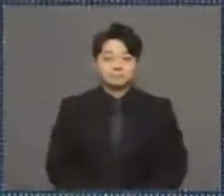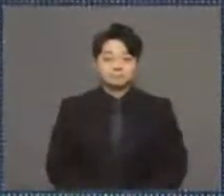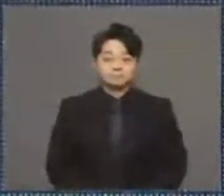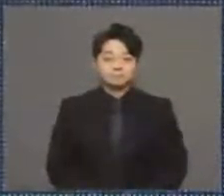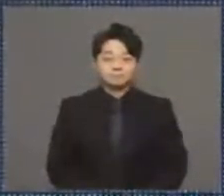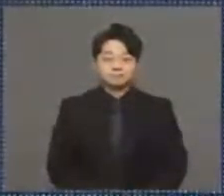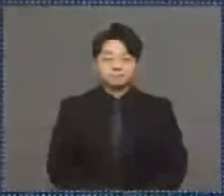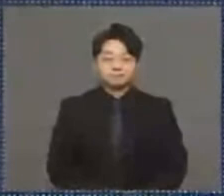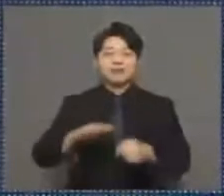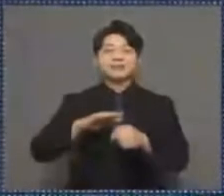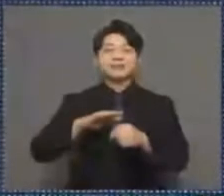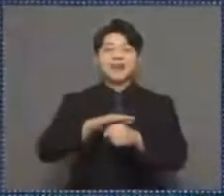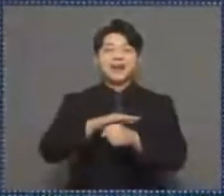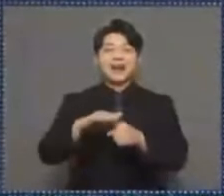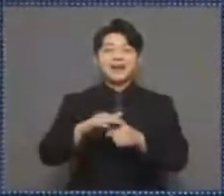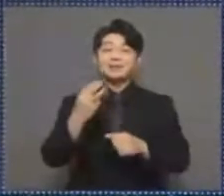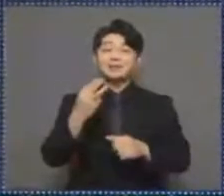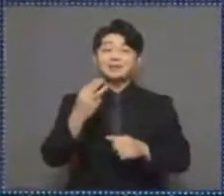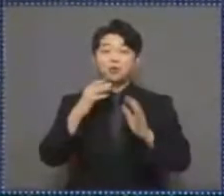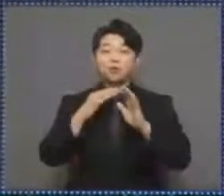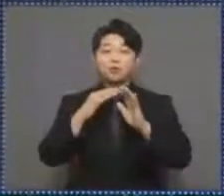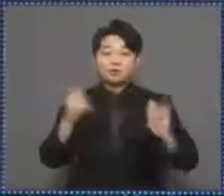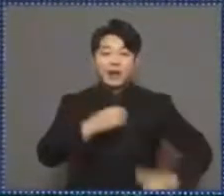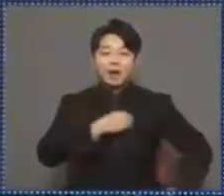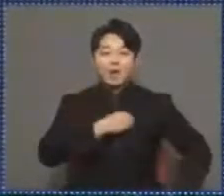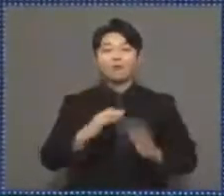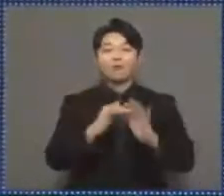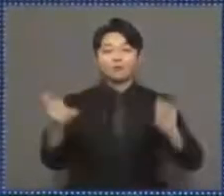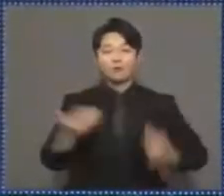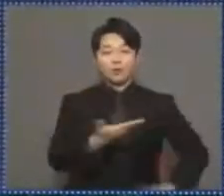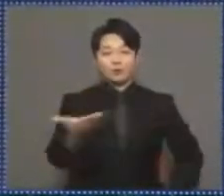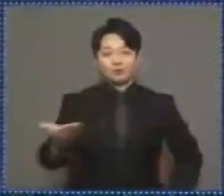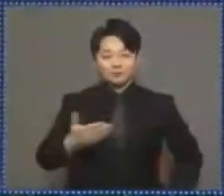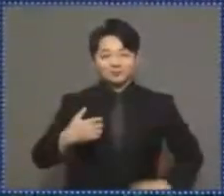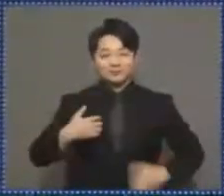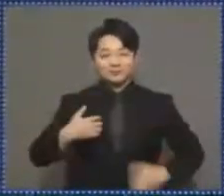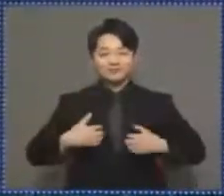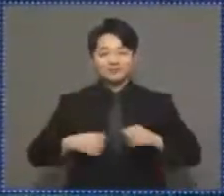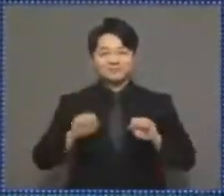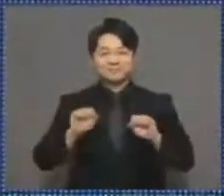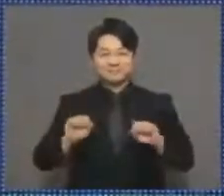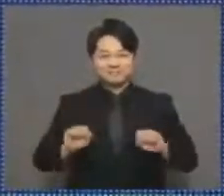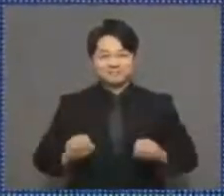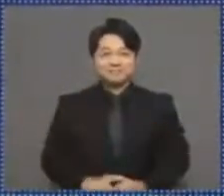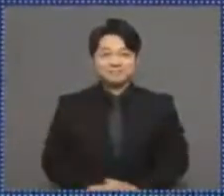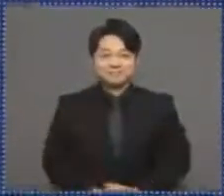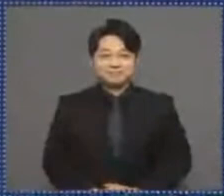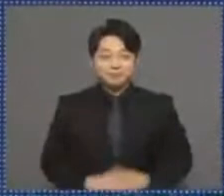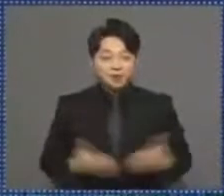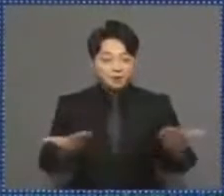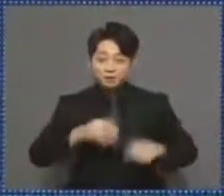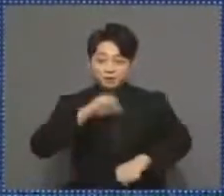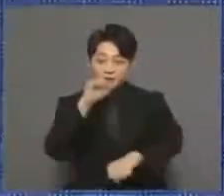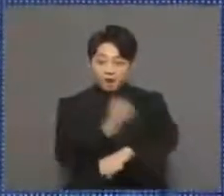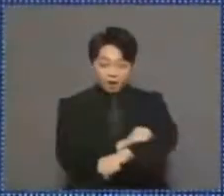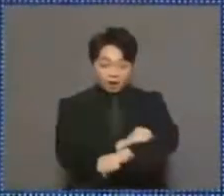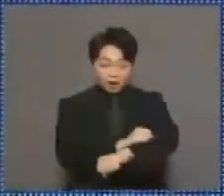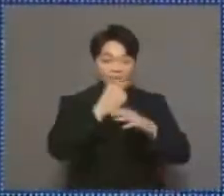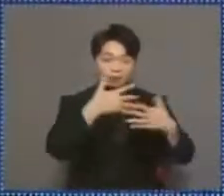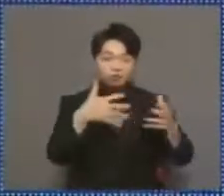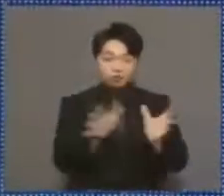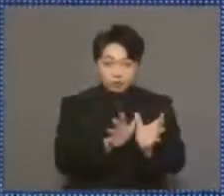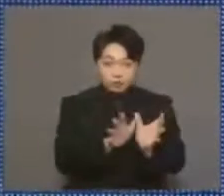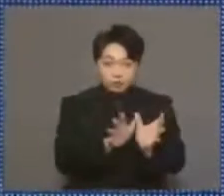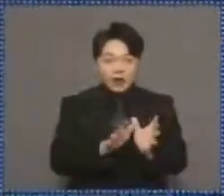사랑하고 존경하는 서울시 당원 동지 여러분, 반갑습니다. 유능한 민생정당, 승리하는